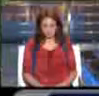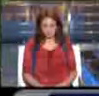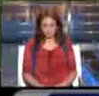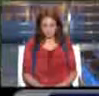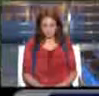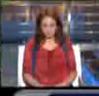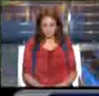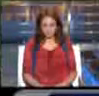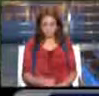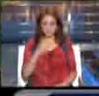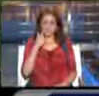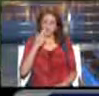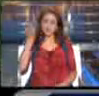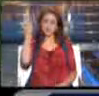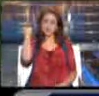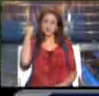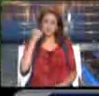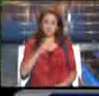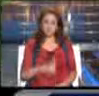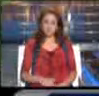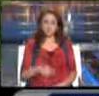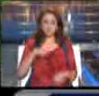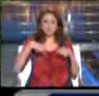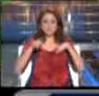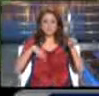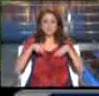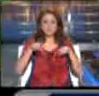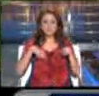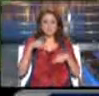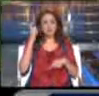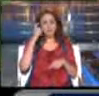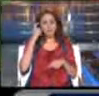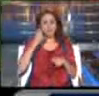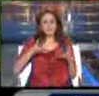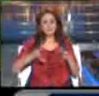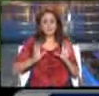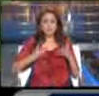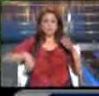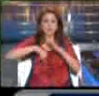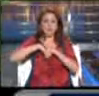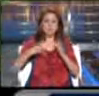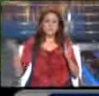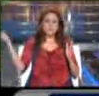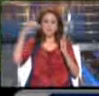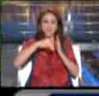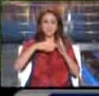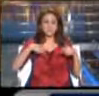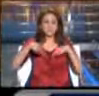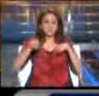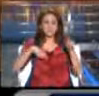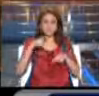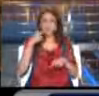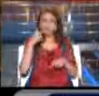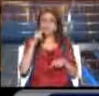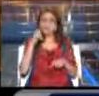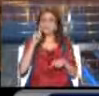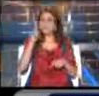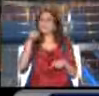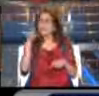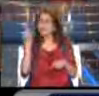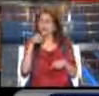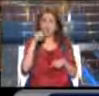وخلال الفترة الماضية عرفت السياسة طريقها لكرة القدم، وتزايدت الانتقادات لبعض